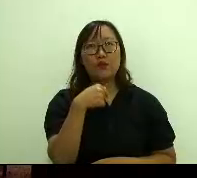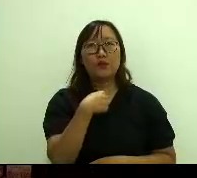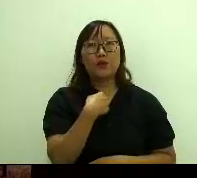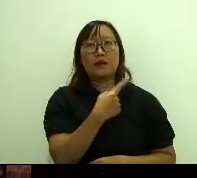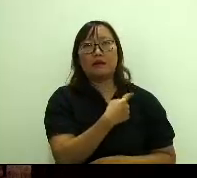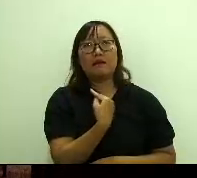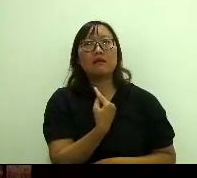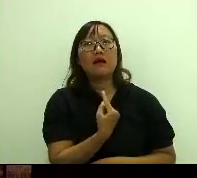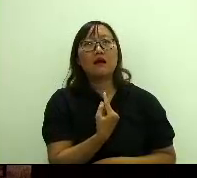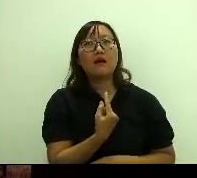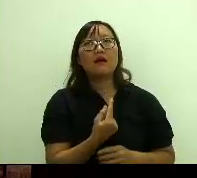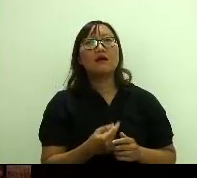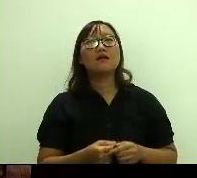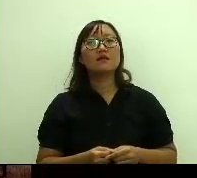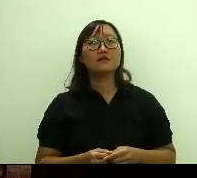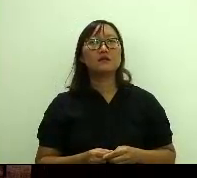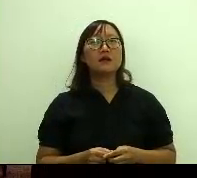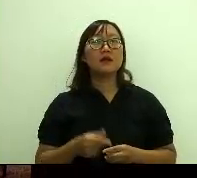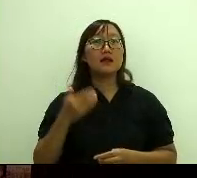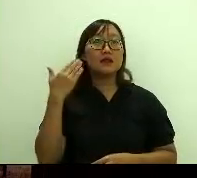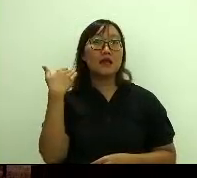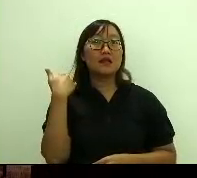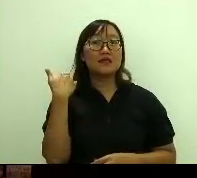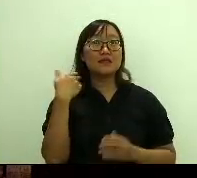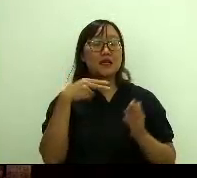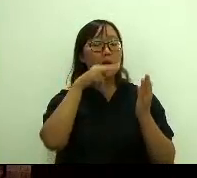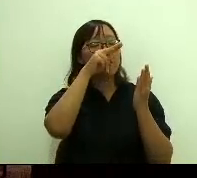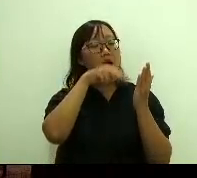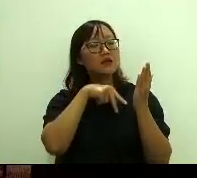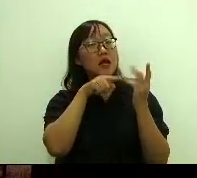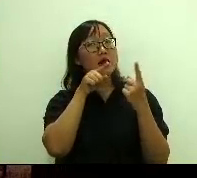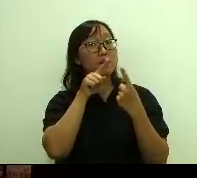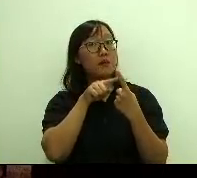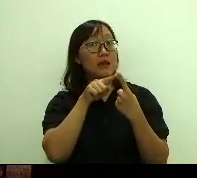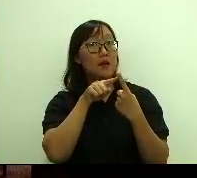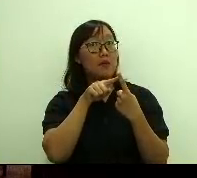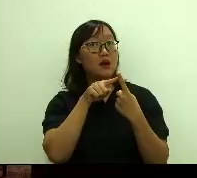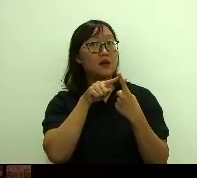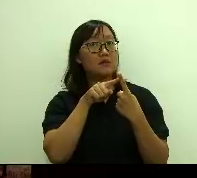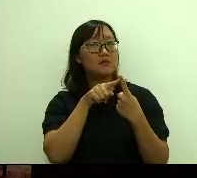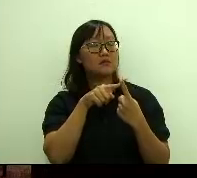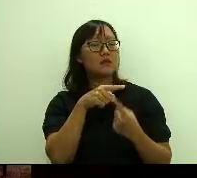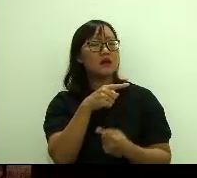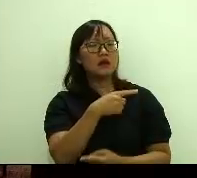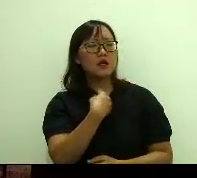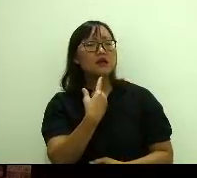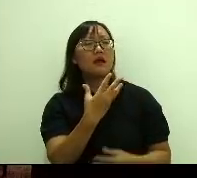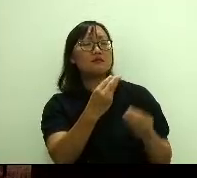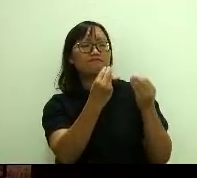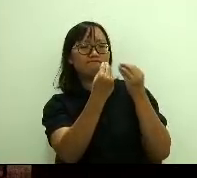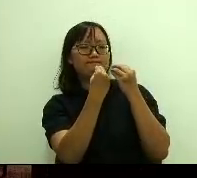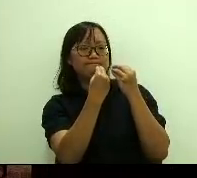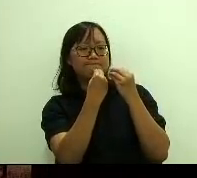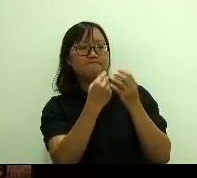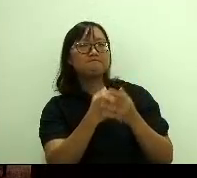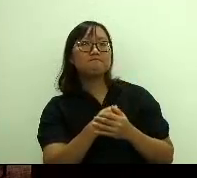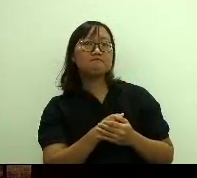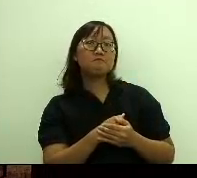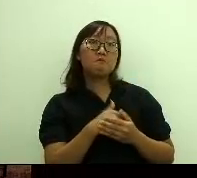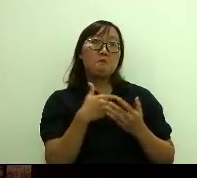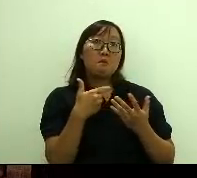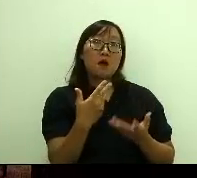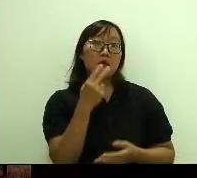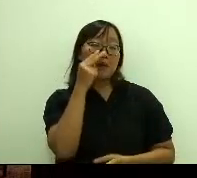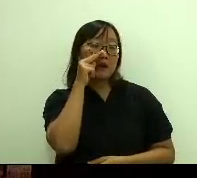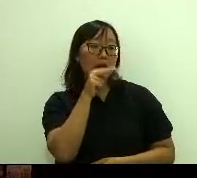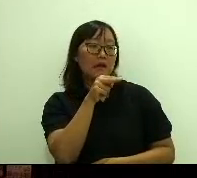dalam bacaan pertama kita mendapatkan suatu pengalaman di mana kita diperlihatkan tentang sosok